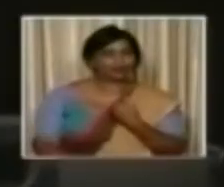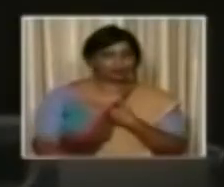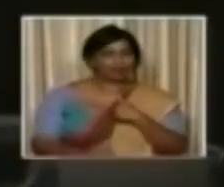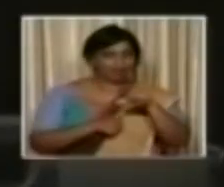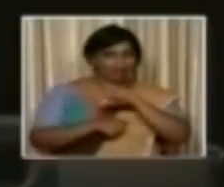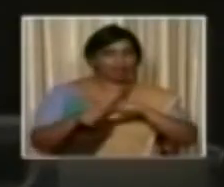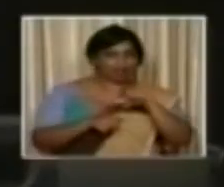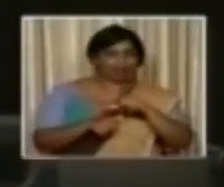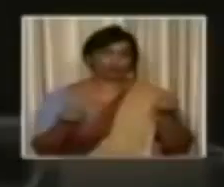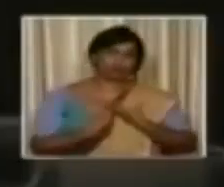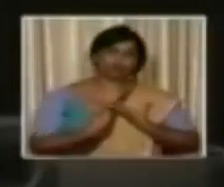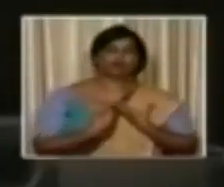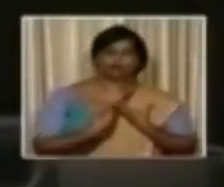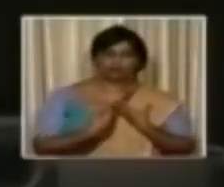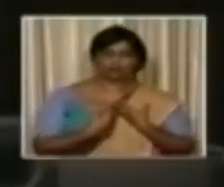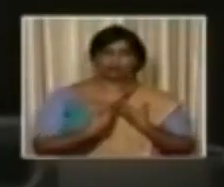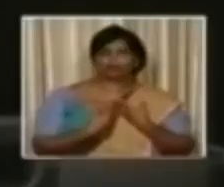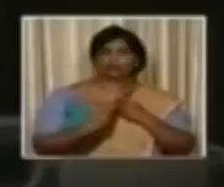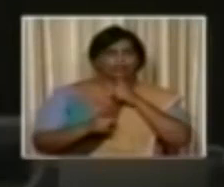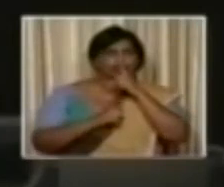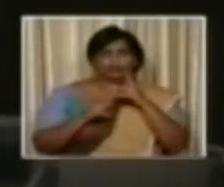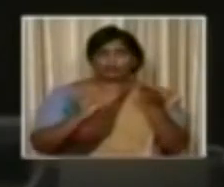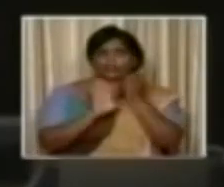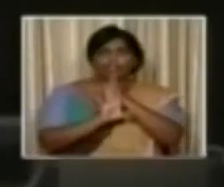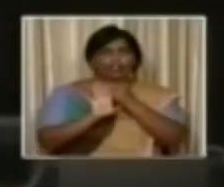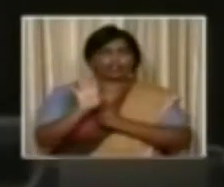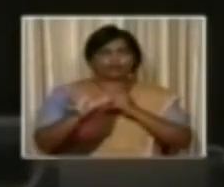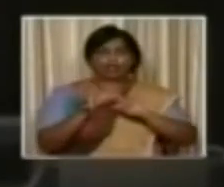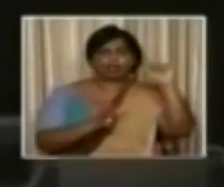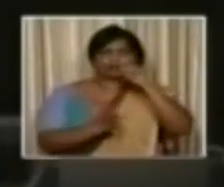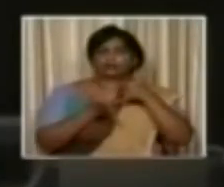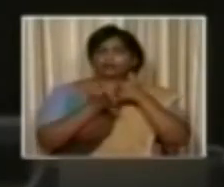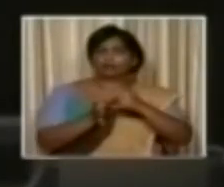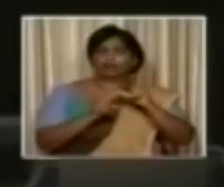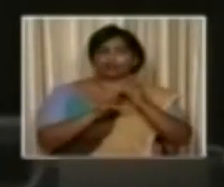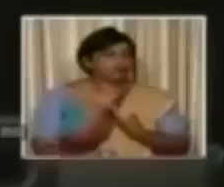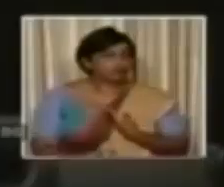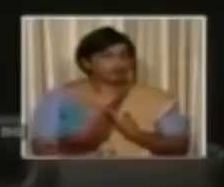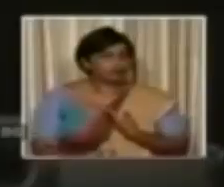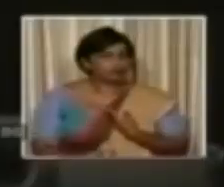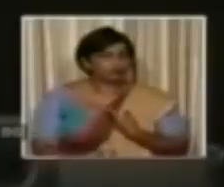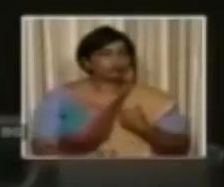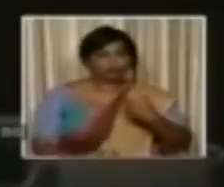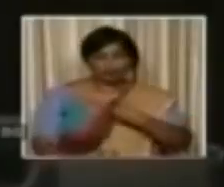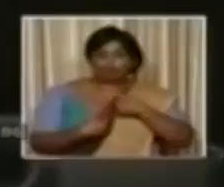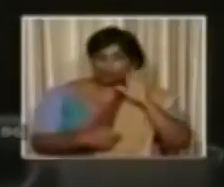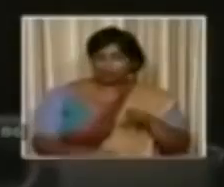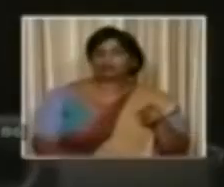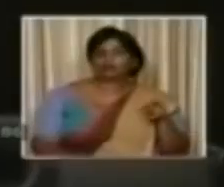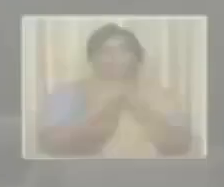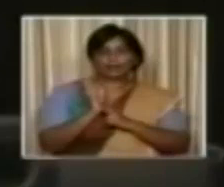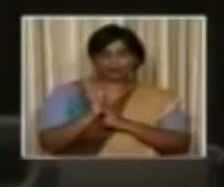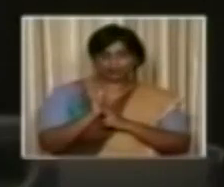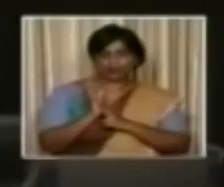வலான குற்ற விசாரணை பிரிவை அனுப்பினர். அந்த நிறுவனத்துக்கு சென்றவுடன் அந்த நிறுவனம் ரொஷான் ரணசிங்கவின் குழுமத்தில் உள்ள ஒரு நிறுவனம் என்பது அனைவருக்கும்